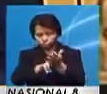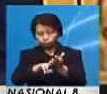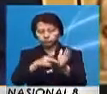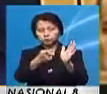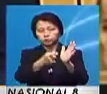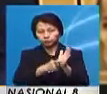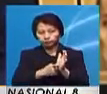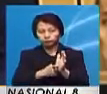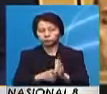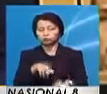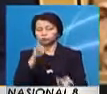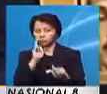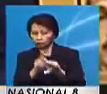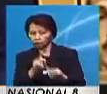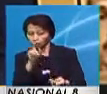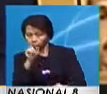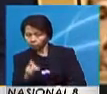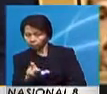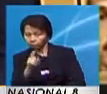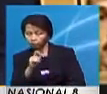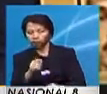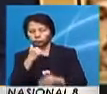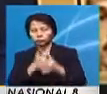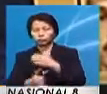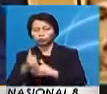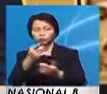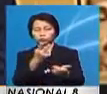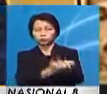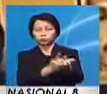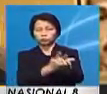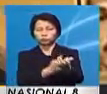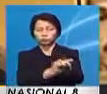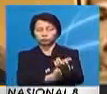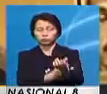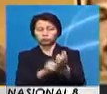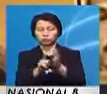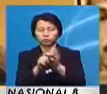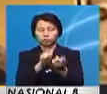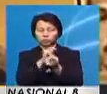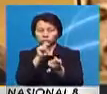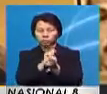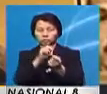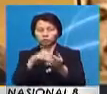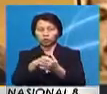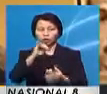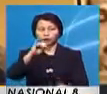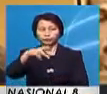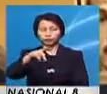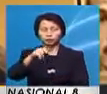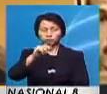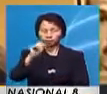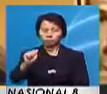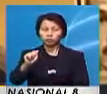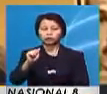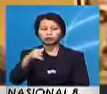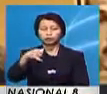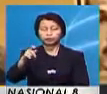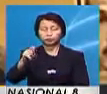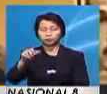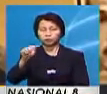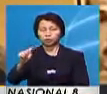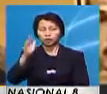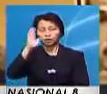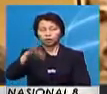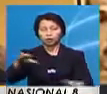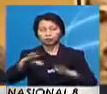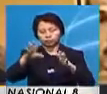keperluan kelayakan mereka untuk memasuki kursus-kursus yang tertentu dalam IPTA-IPTA berkenaan. Dan mereka akan